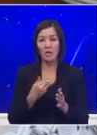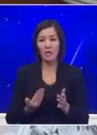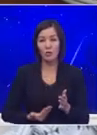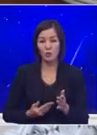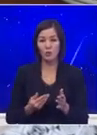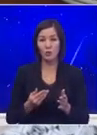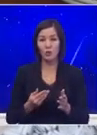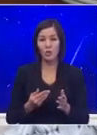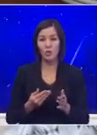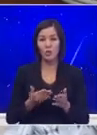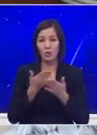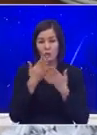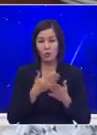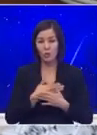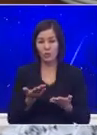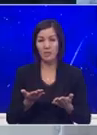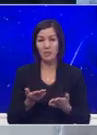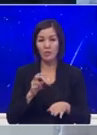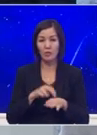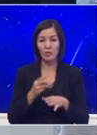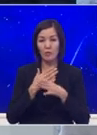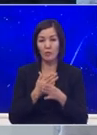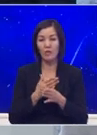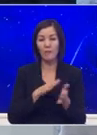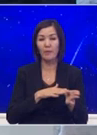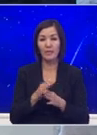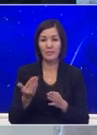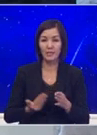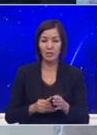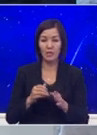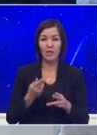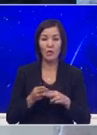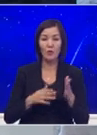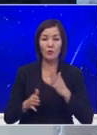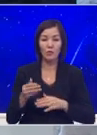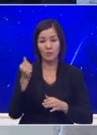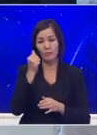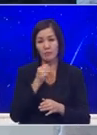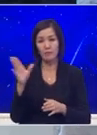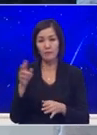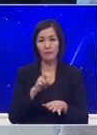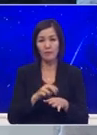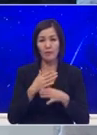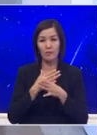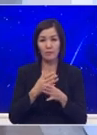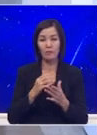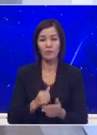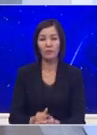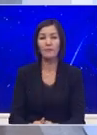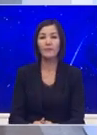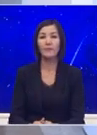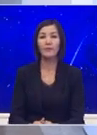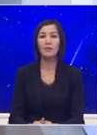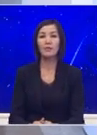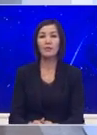жить а благодаря помощи наших докторов теперь смогу и полноценным и очень довольна спасибо всем медиком за помощь в штате